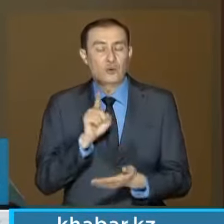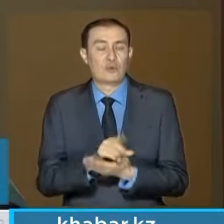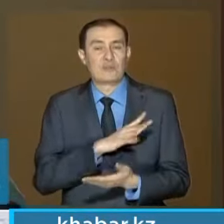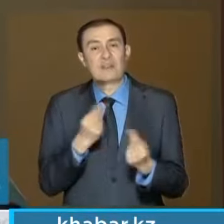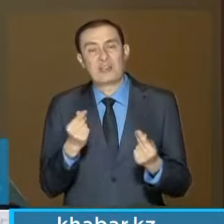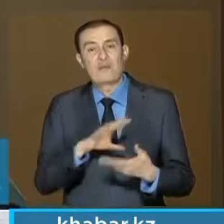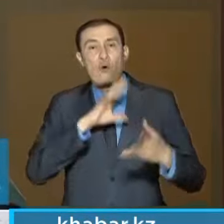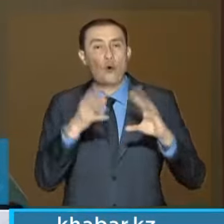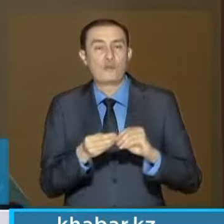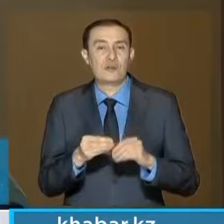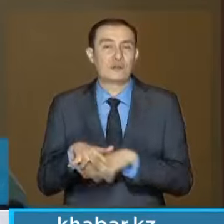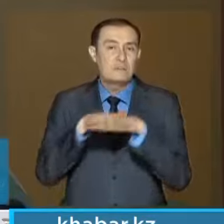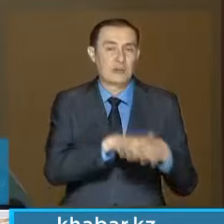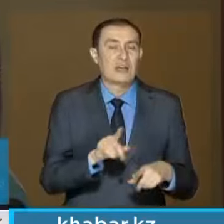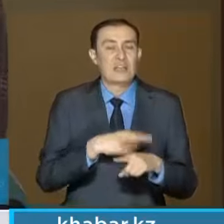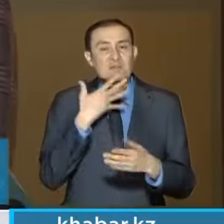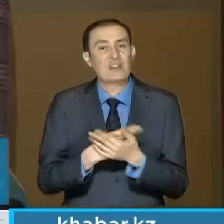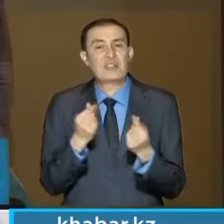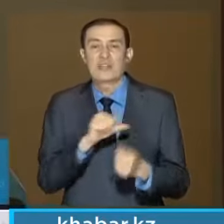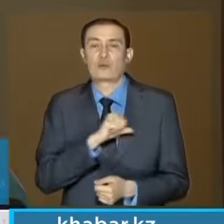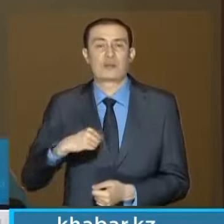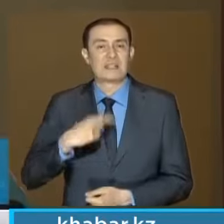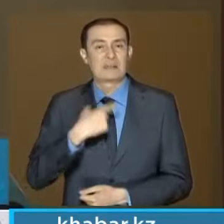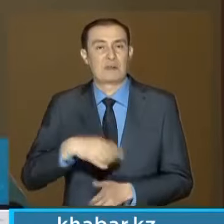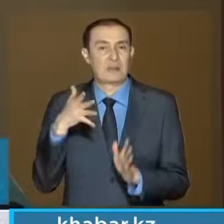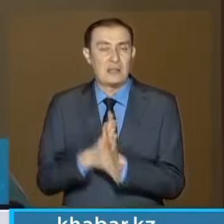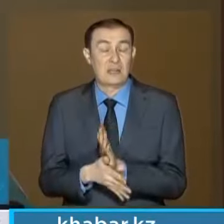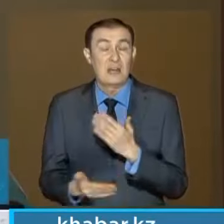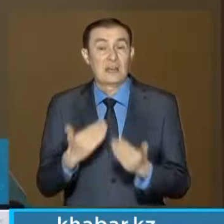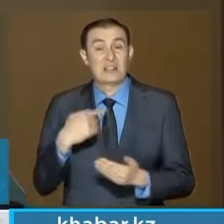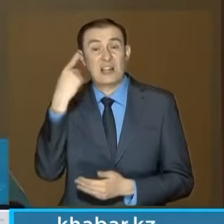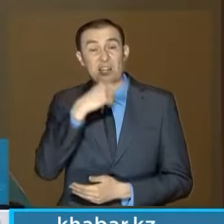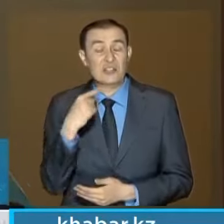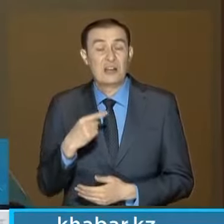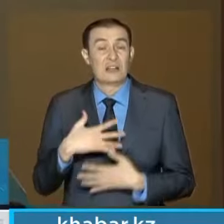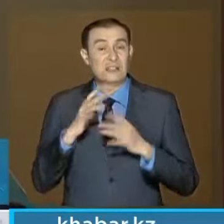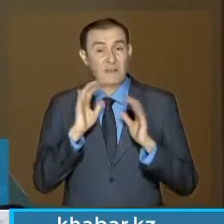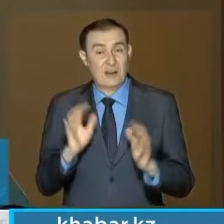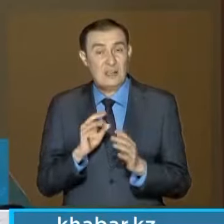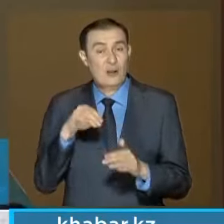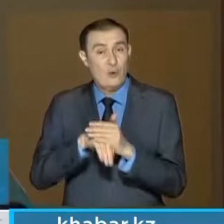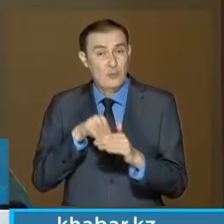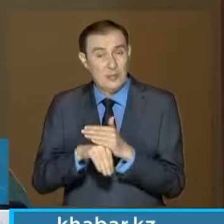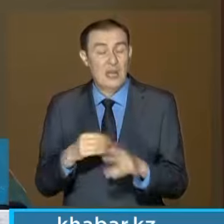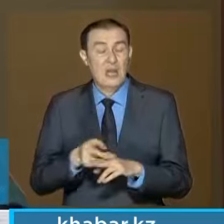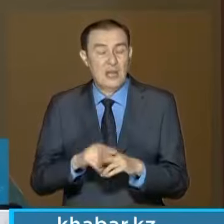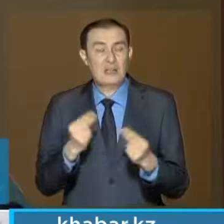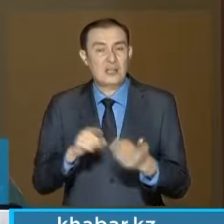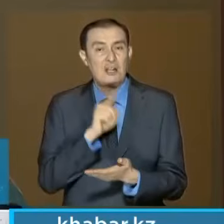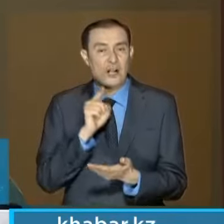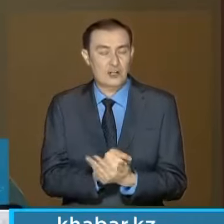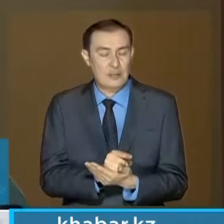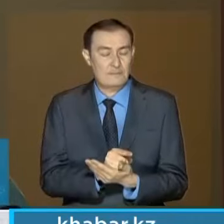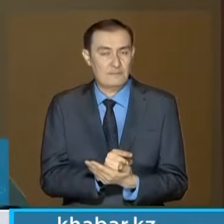деньги в общий котёл бросать или свои деньги оберегать если его деньги на его здравоохранение собираются эти деньги должны быть